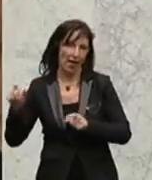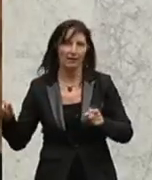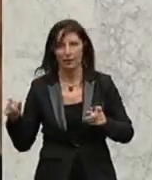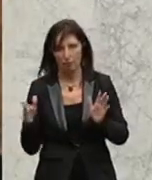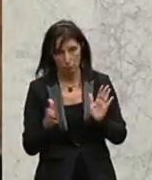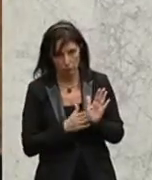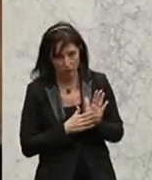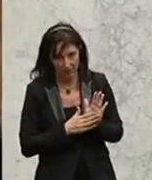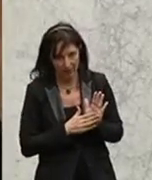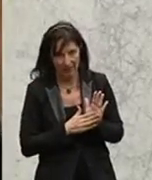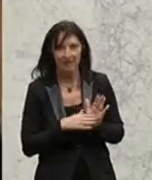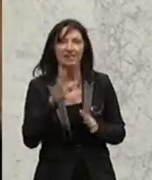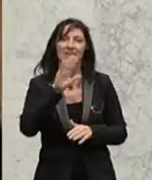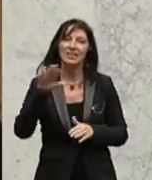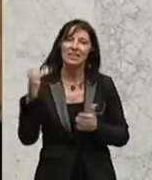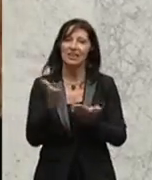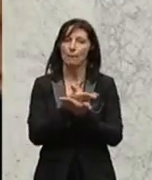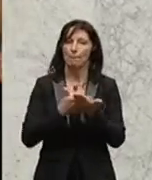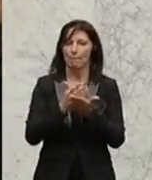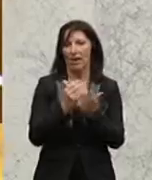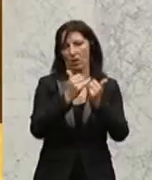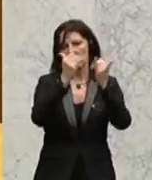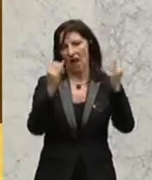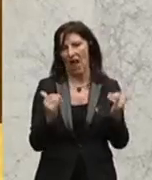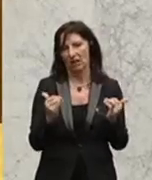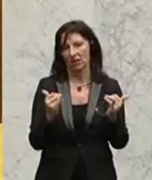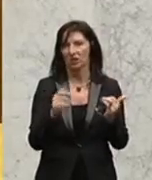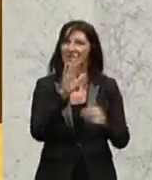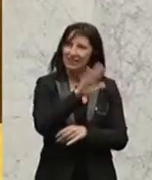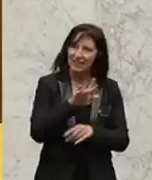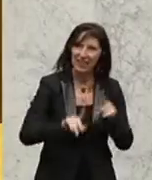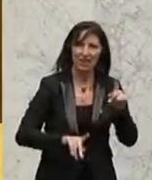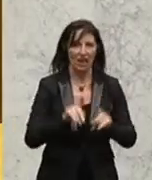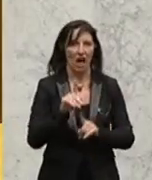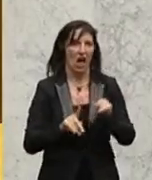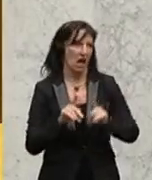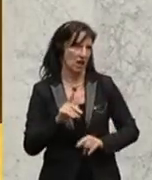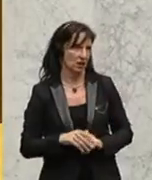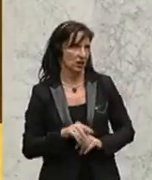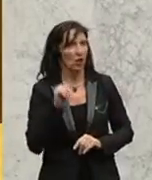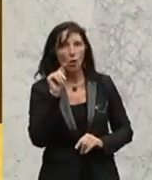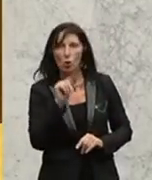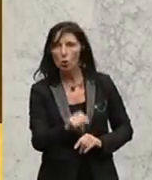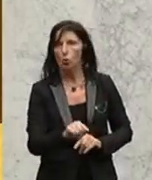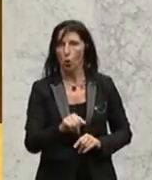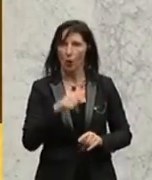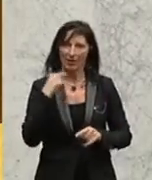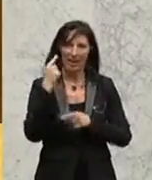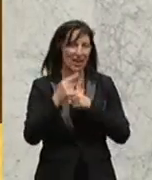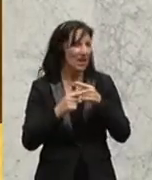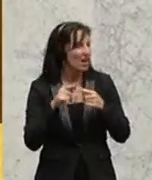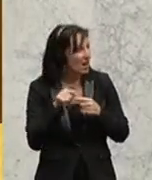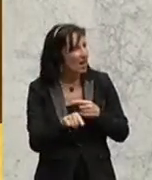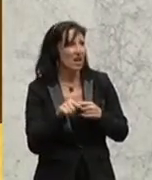Die Experten bestätigen, dass die Kinderbildungseinrichtungen, und das sind die Kindergärten, eine der entwicklungspolitischsten und entwicklungsintensivsten Zeit